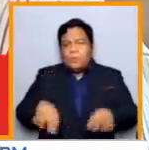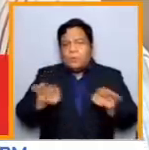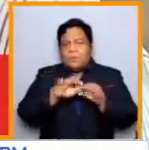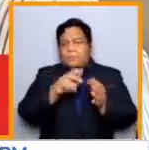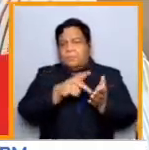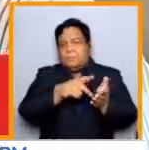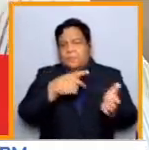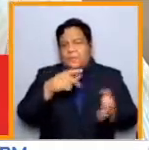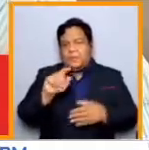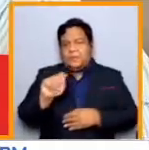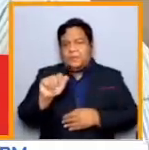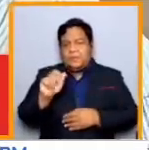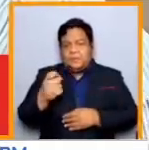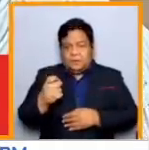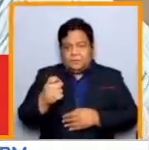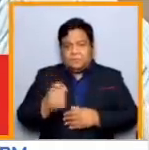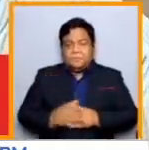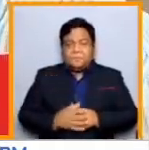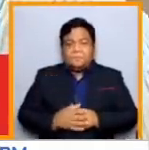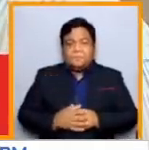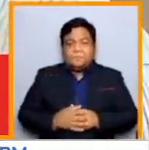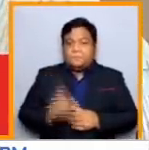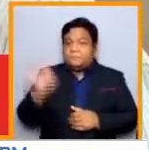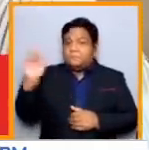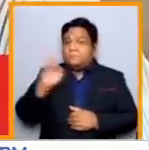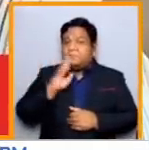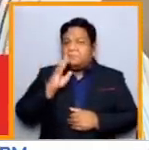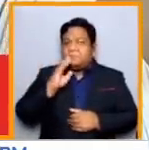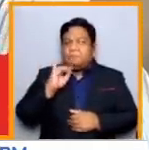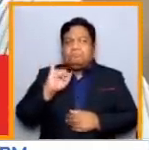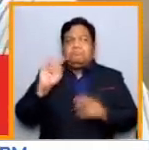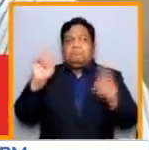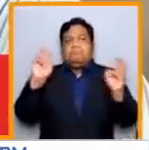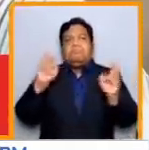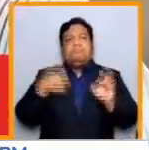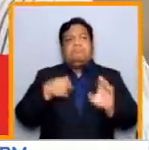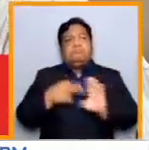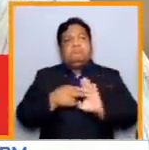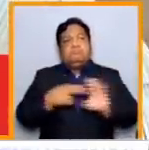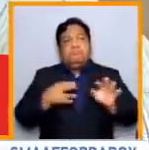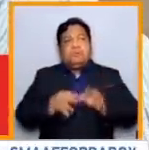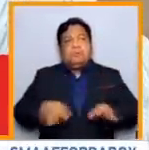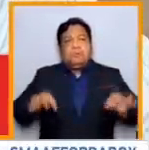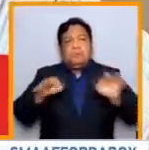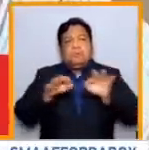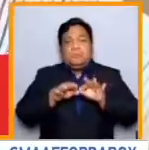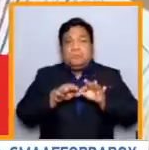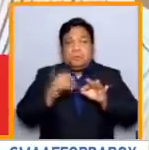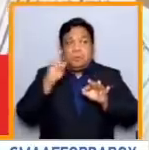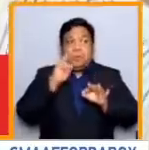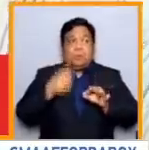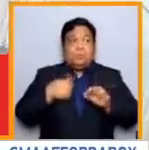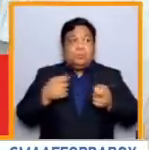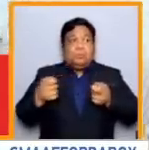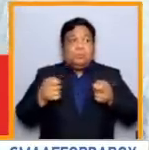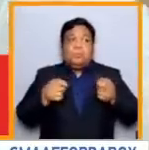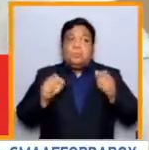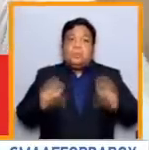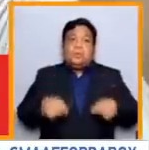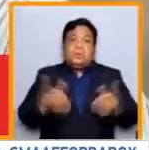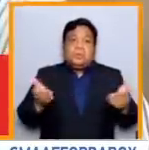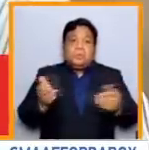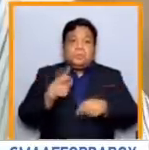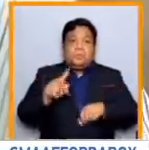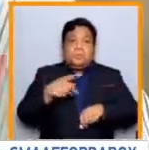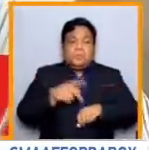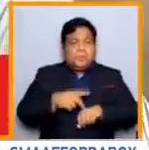is an issue of entitlement, no? Ang paniwala nila sa sarili nila, naghahari-hari sila dito sa ating bansa.